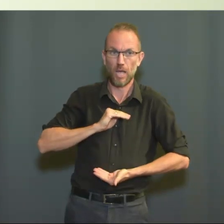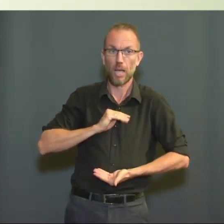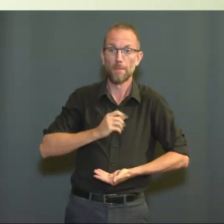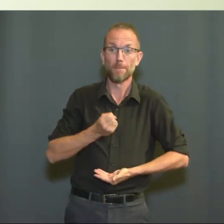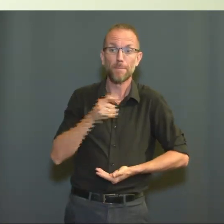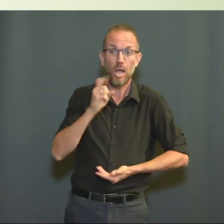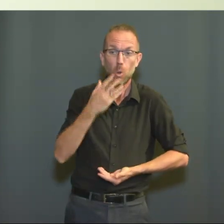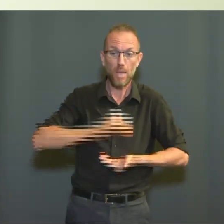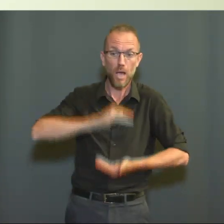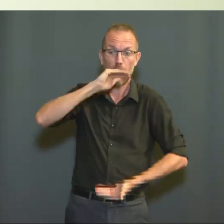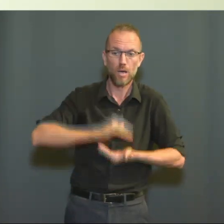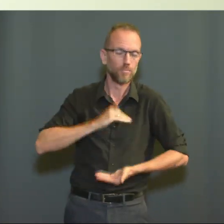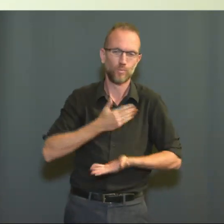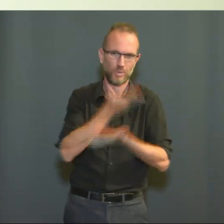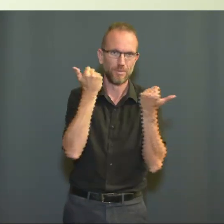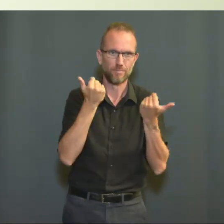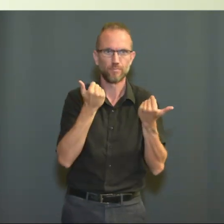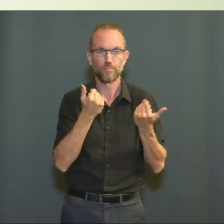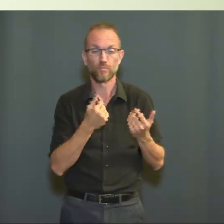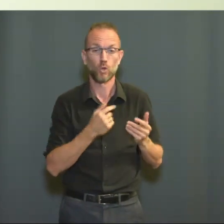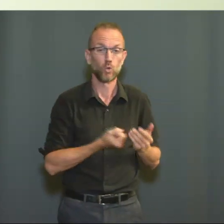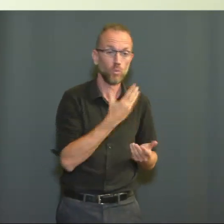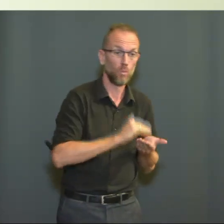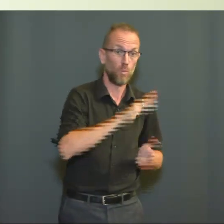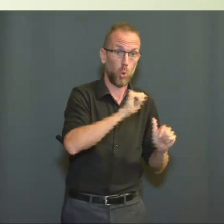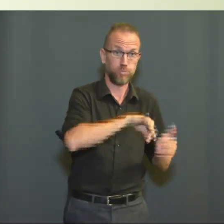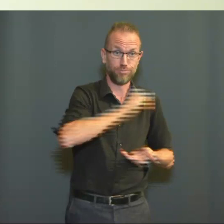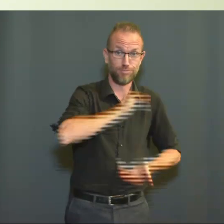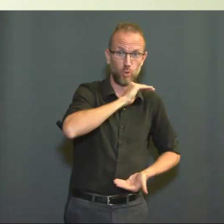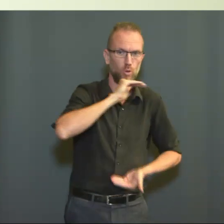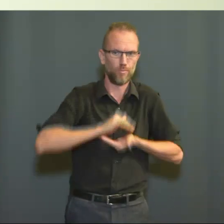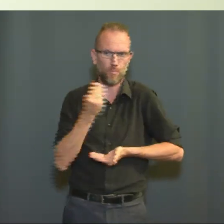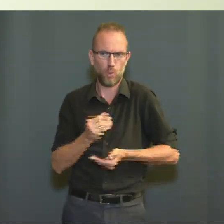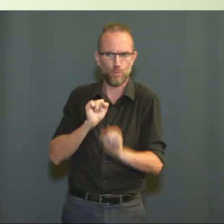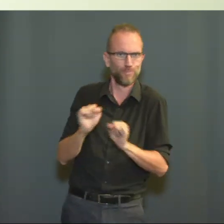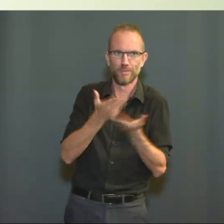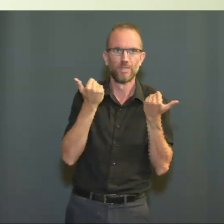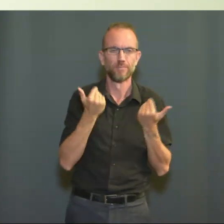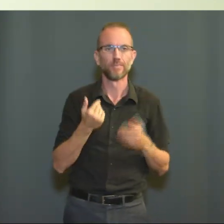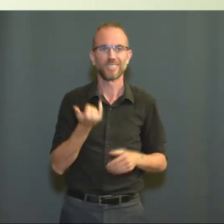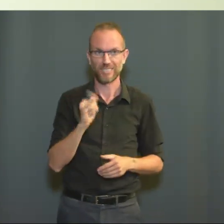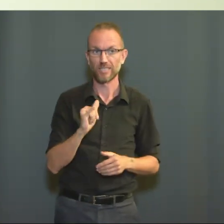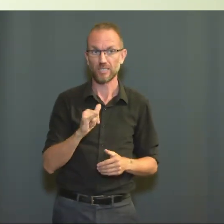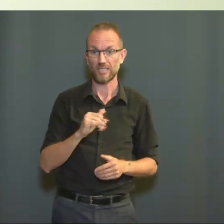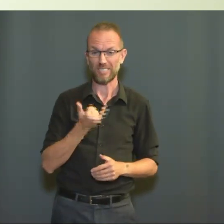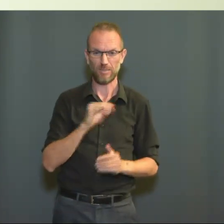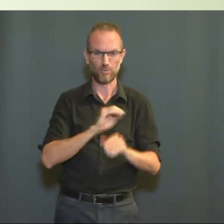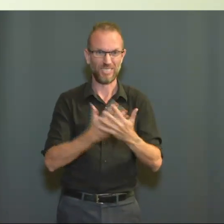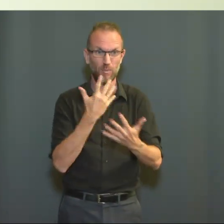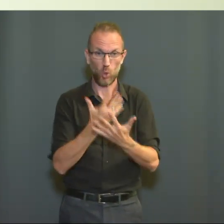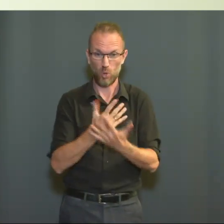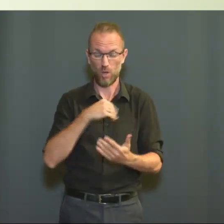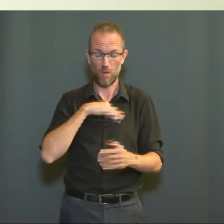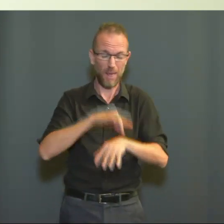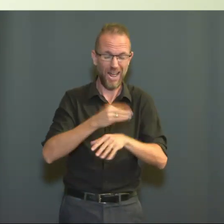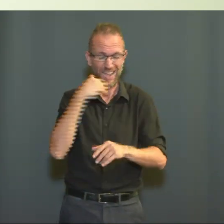lié aux symptômes. On a d'habitude plus d'anticorps lorsqu'on est symptomatique qu'asymptomatique, et plutôt plus